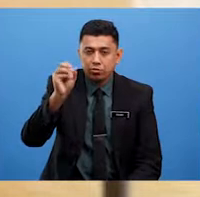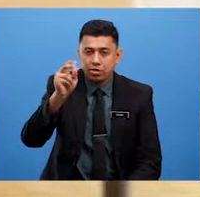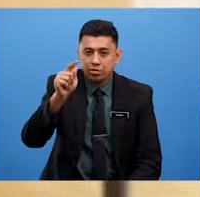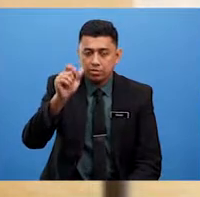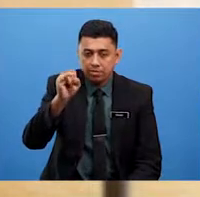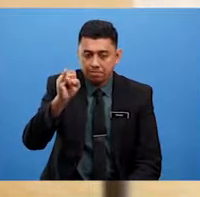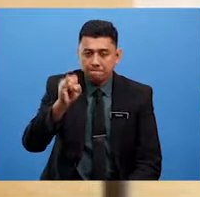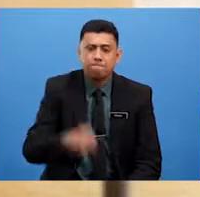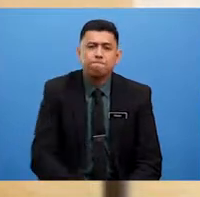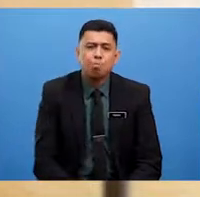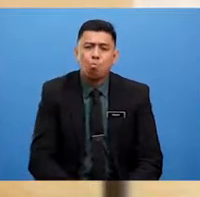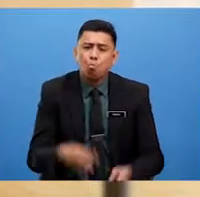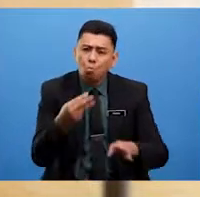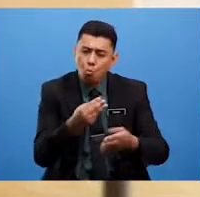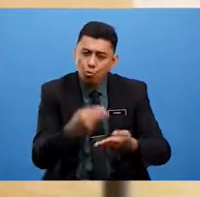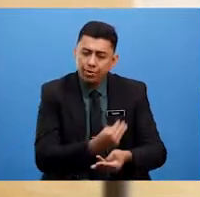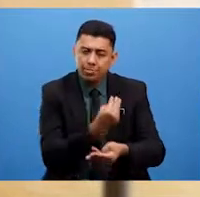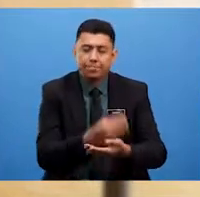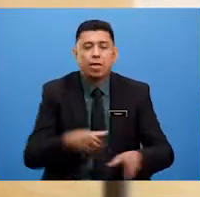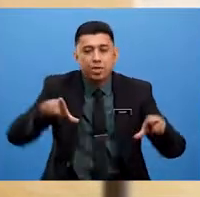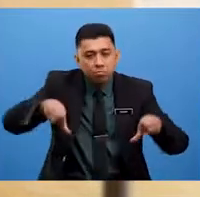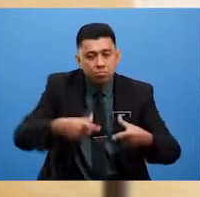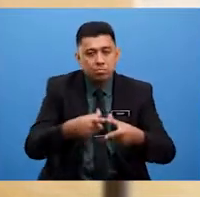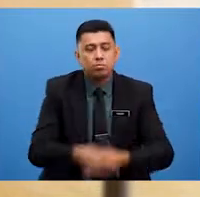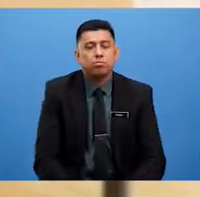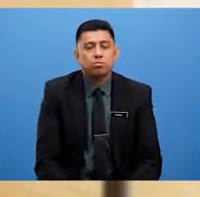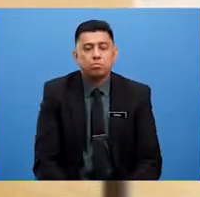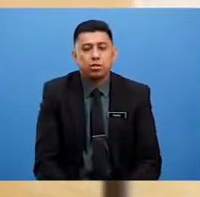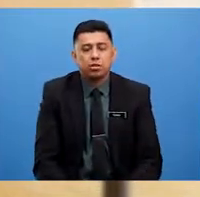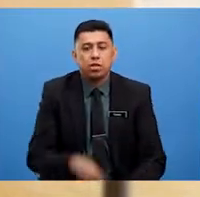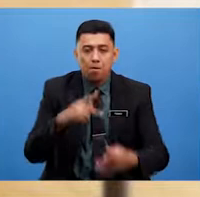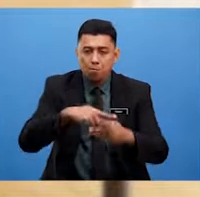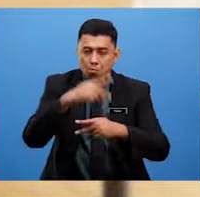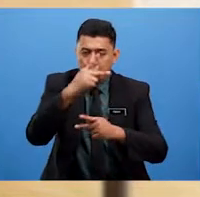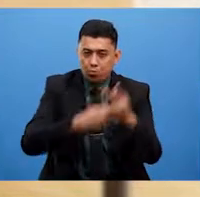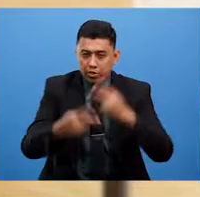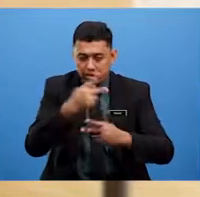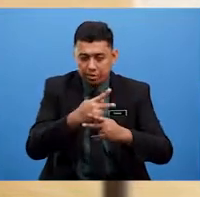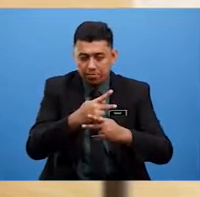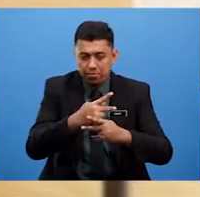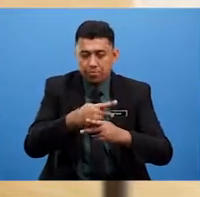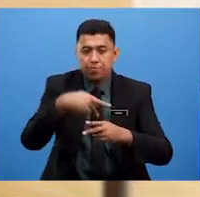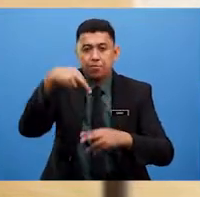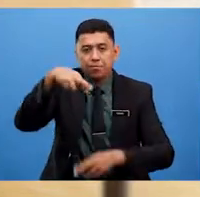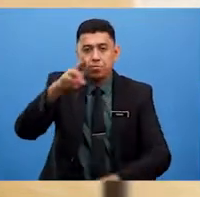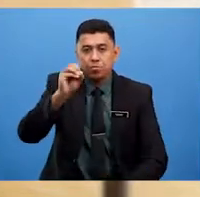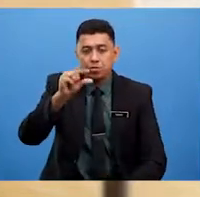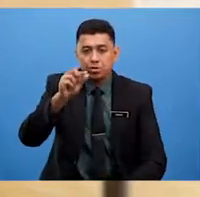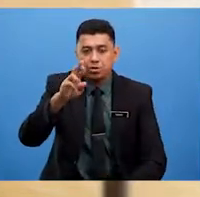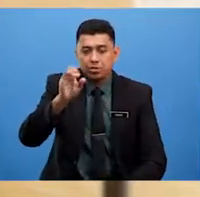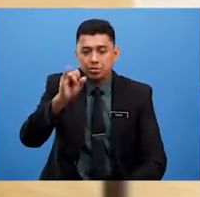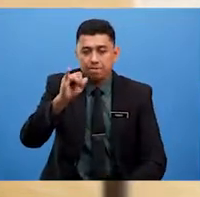merupakan satu pendekatan latihan yang melibatkan kitaran progresif pelbagai aspek dalam satu program